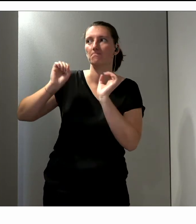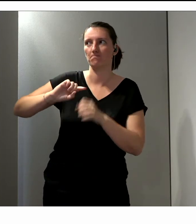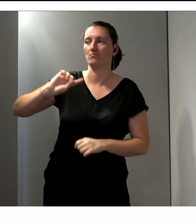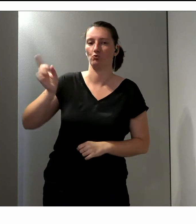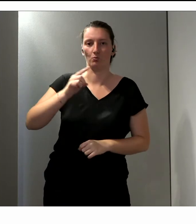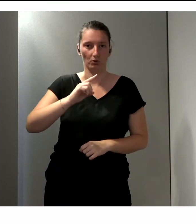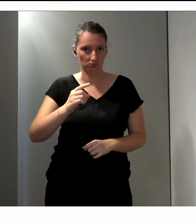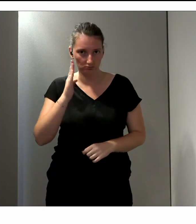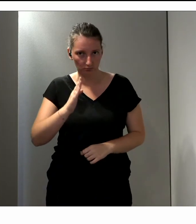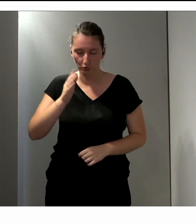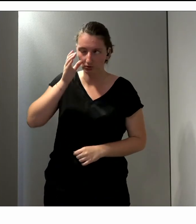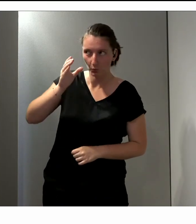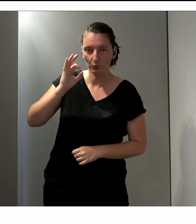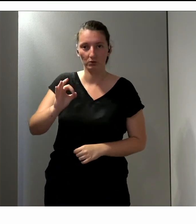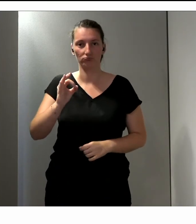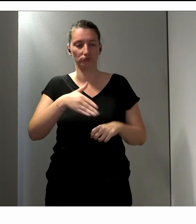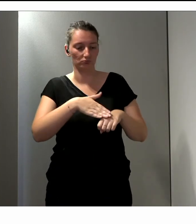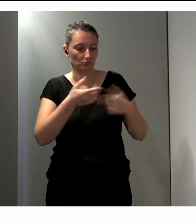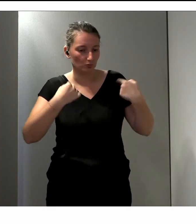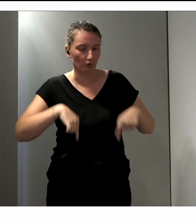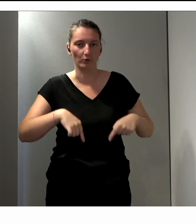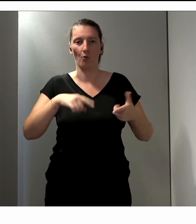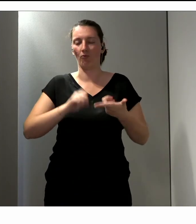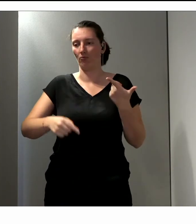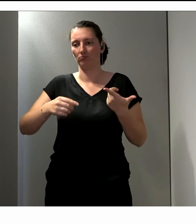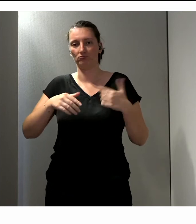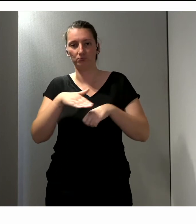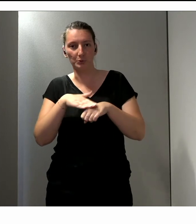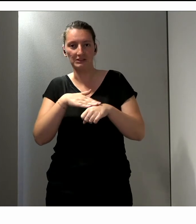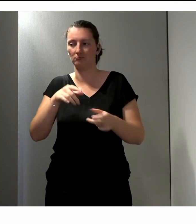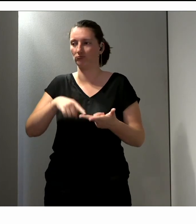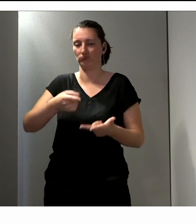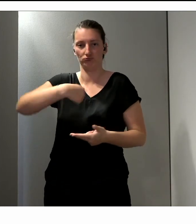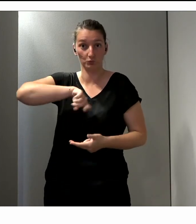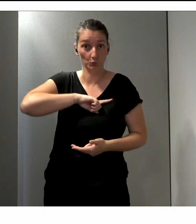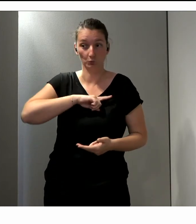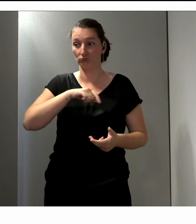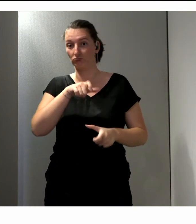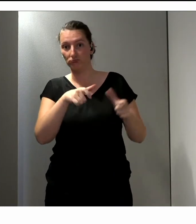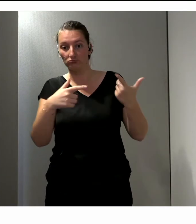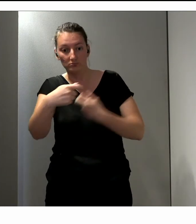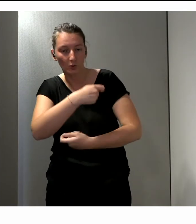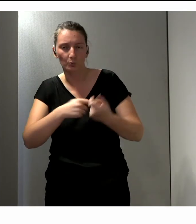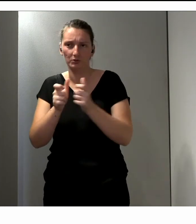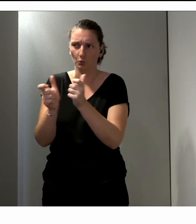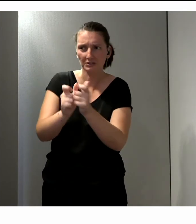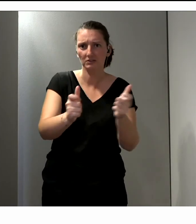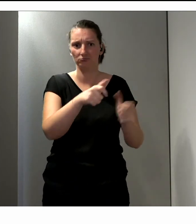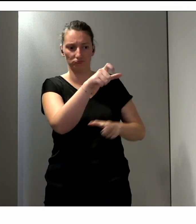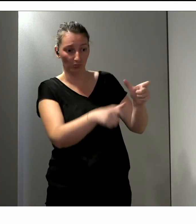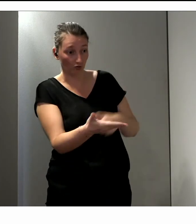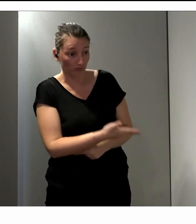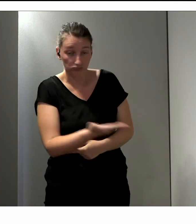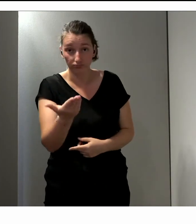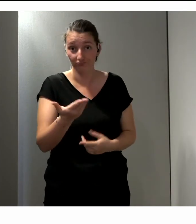le gouvernement, les organisations que nous sommes, les acteurs économiques, la société civile, les médias, bref, tout le monde